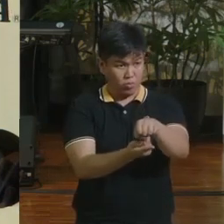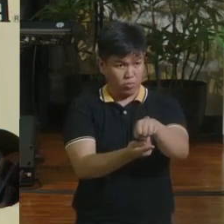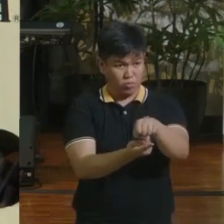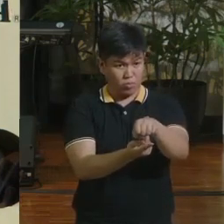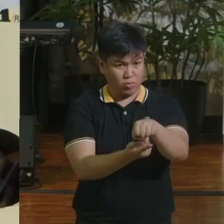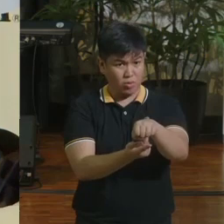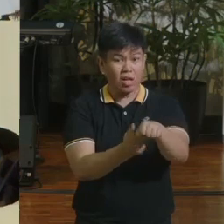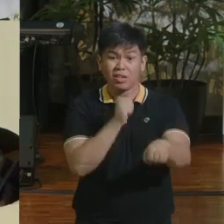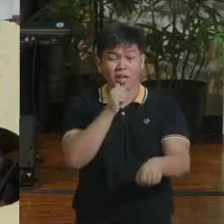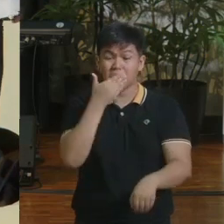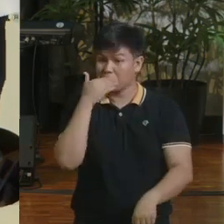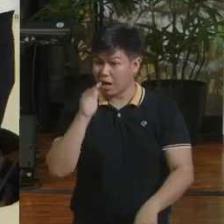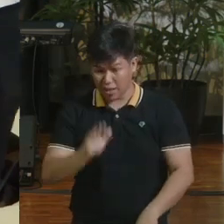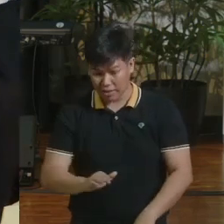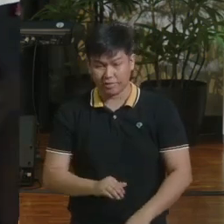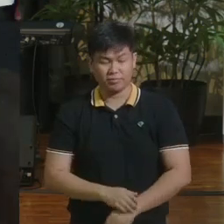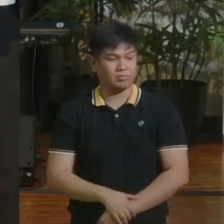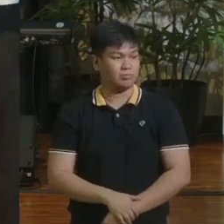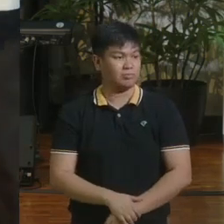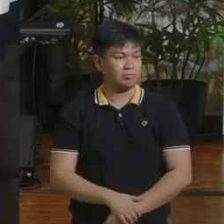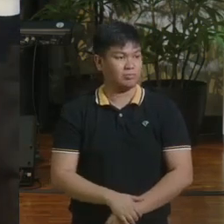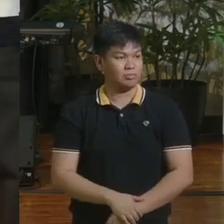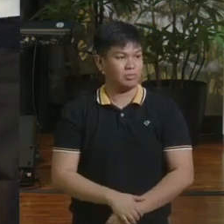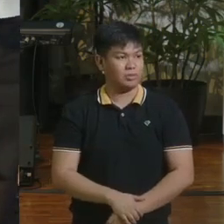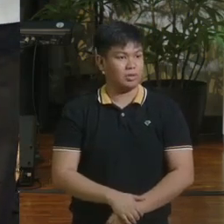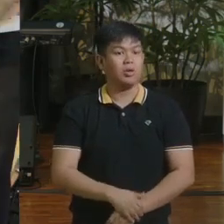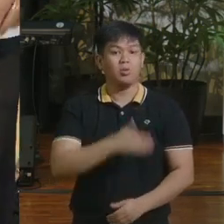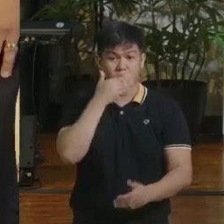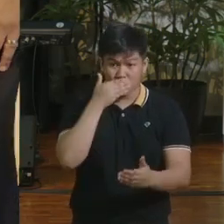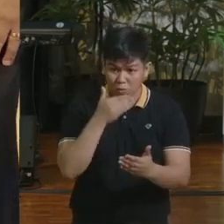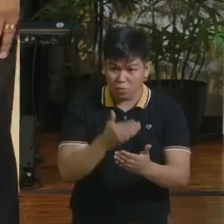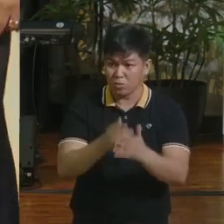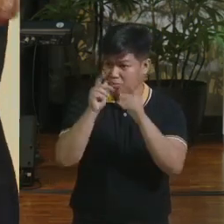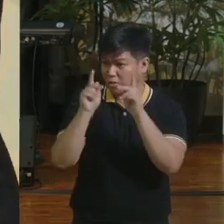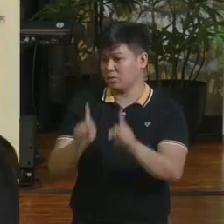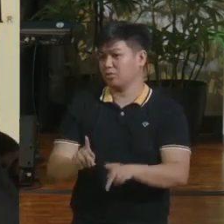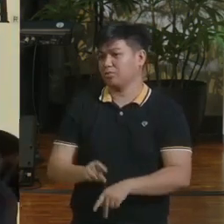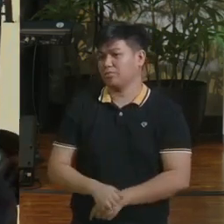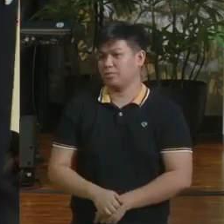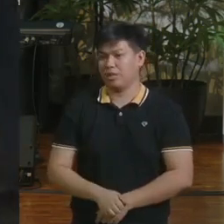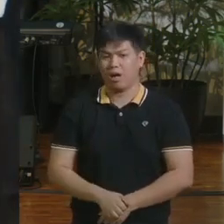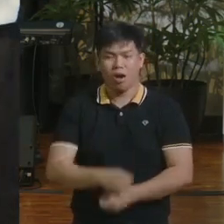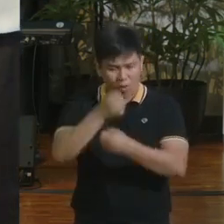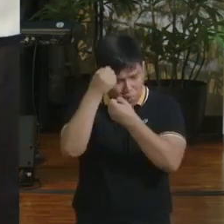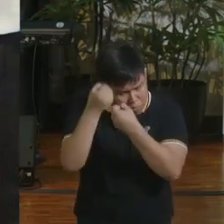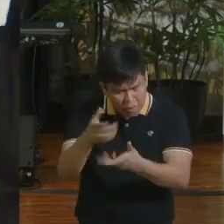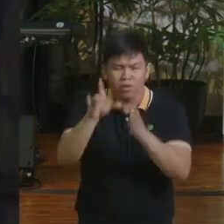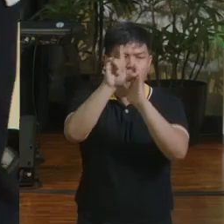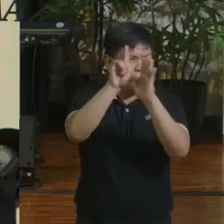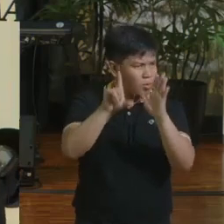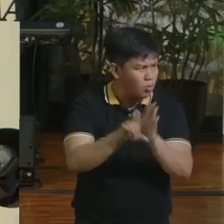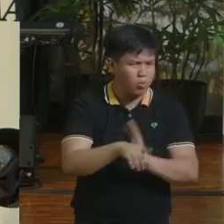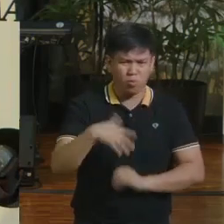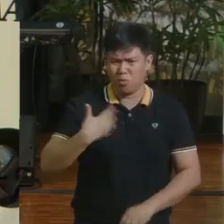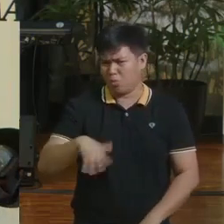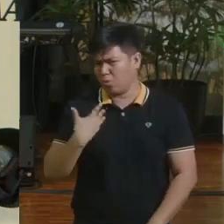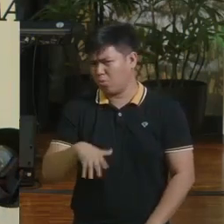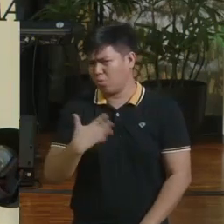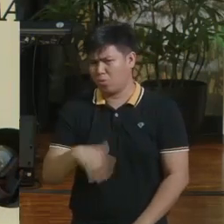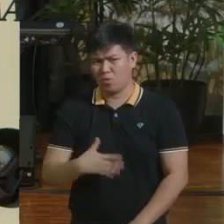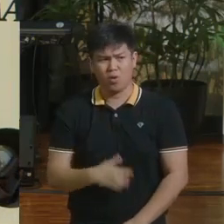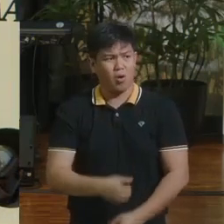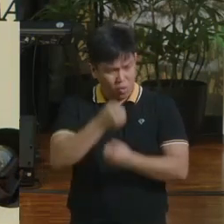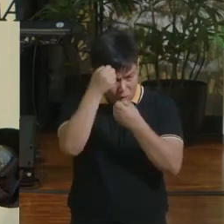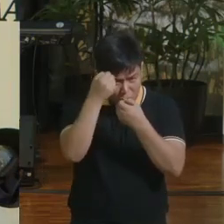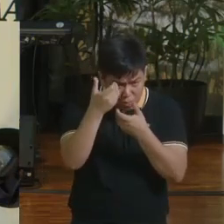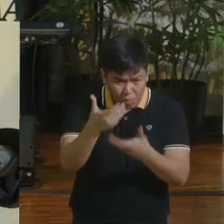siya masamang tao. Mabuti siyang tao. Sumusunod siya sa batas ni Moises.